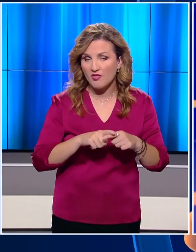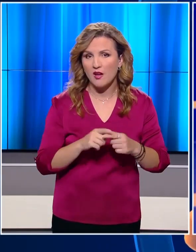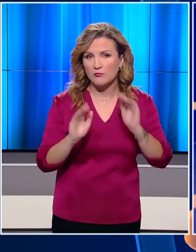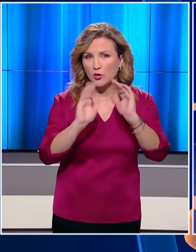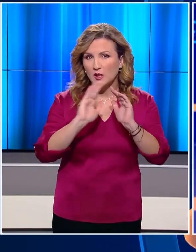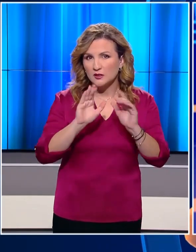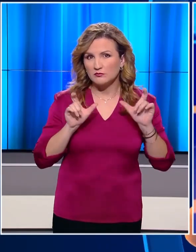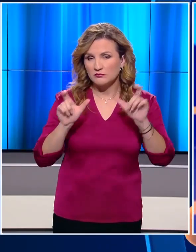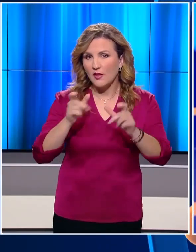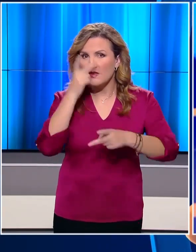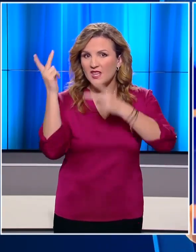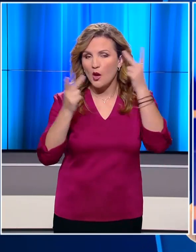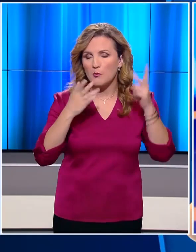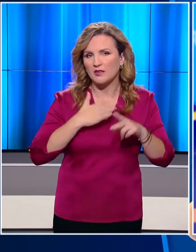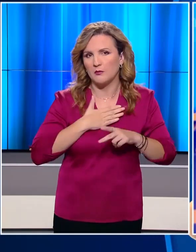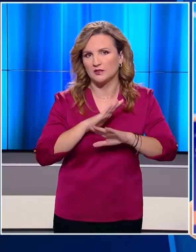Υπότιτλοι AUTHORWAVE